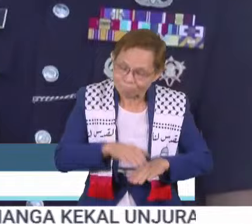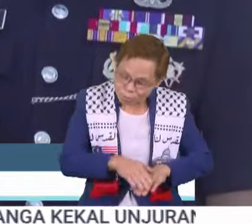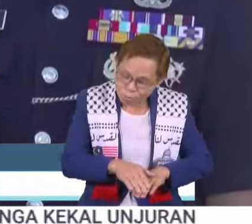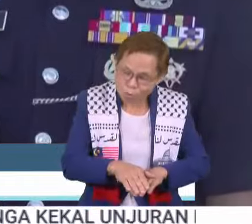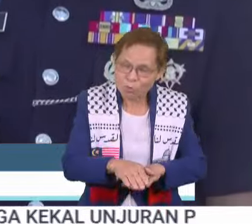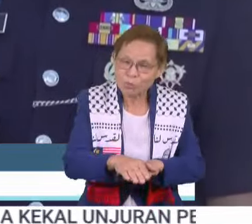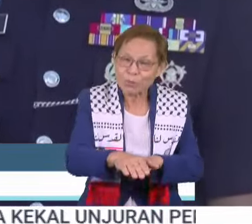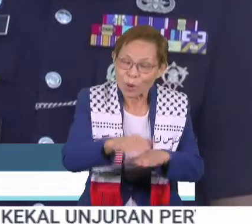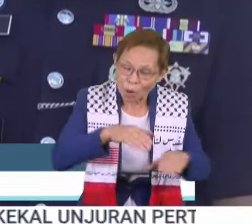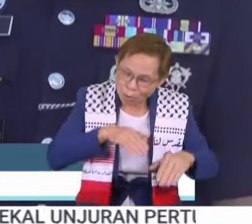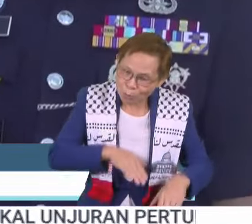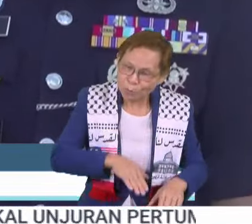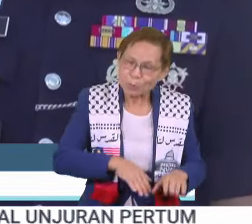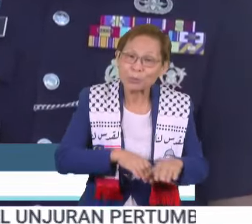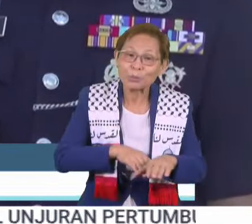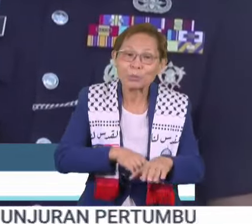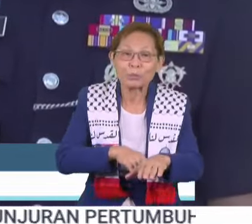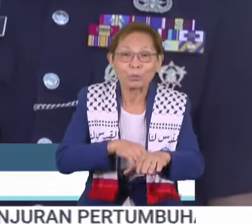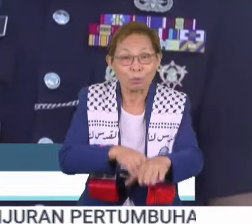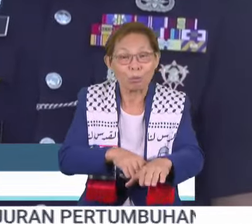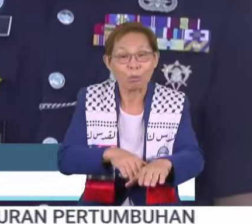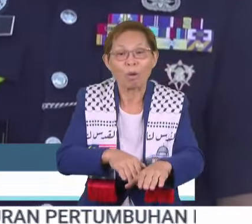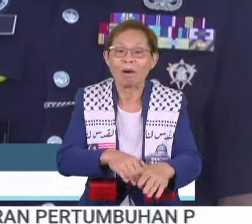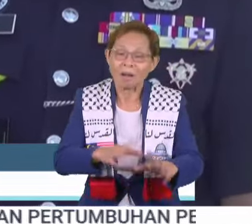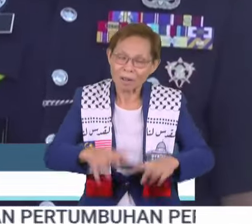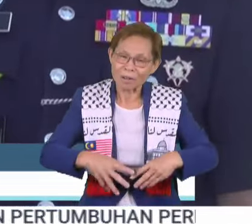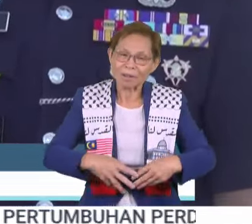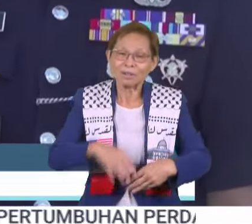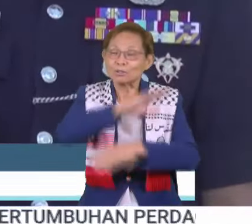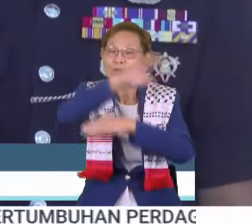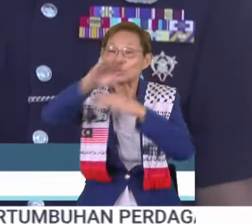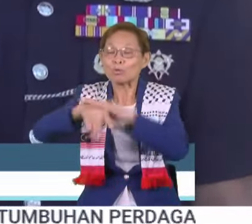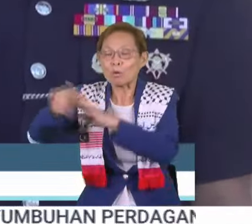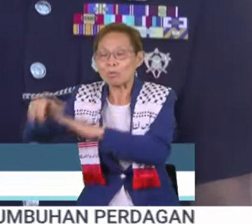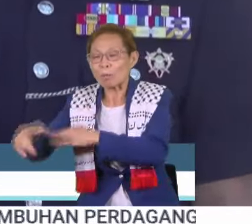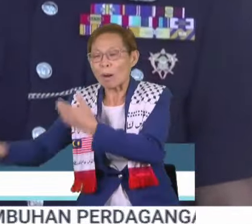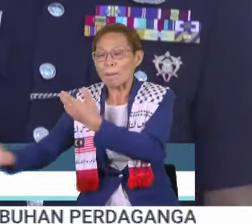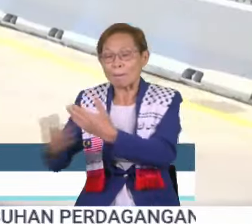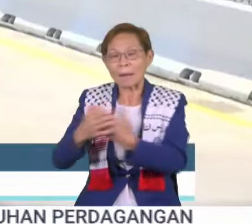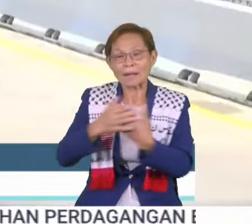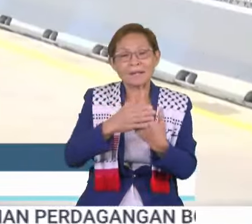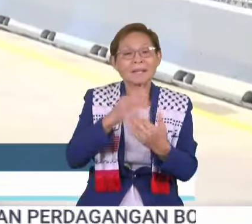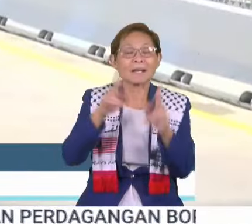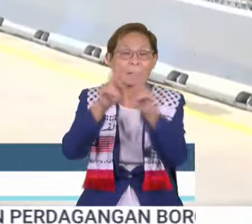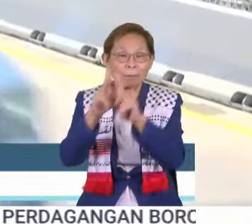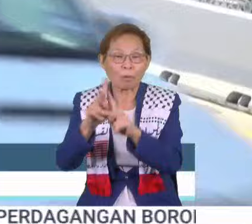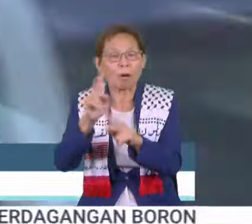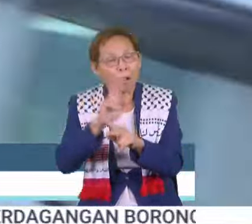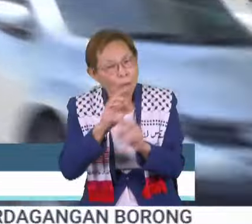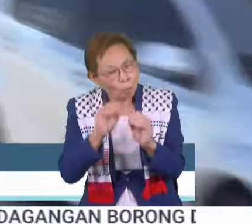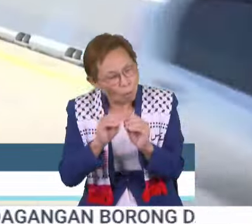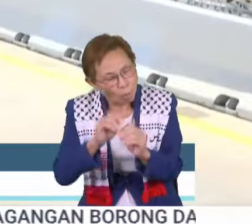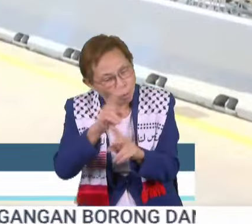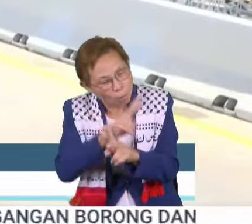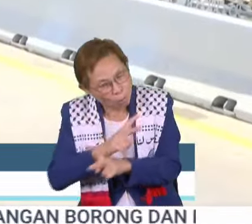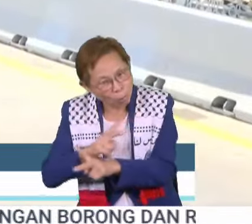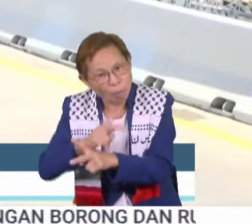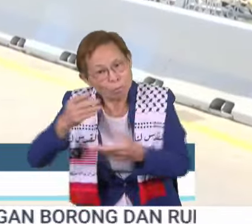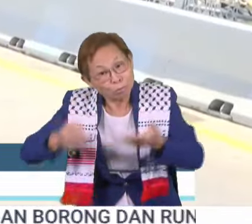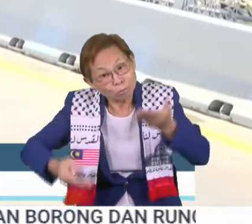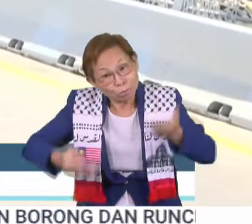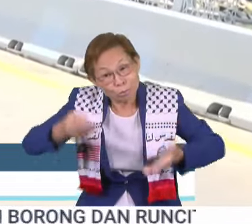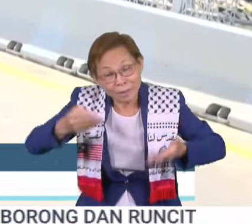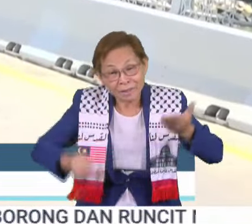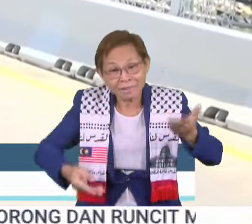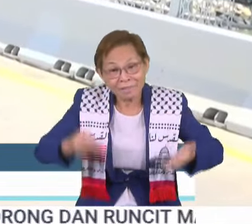negeri Terengganu ini, kita juga menasihatkan semua perantau-perantau yang balik ke kampung dan juga pengguna jalan raya supaya lebih berhati-hati. Mungkin mereka